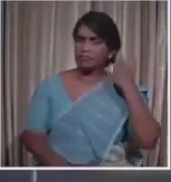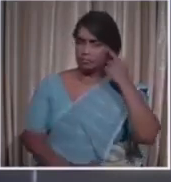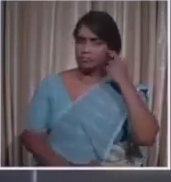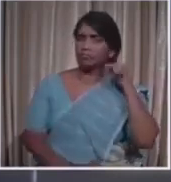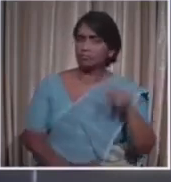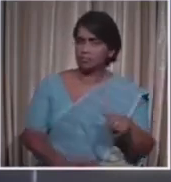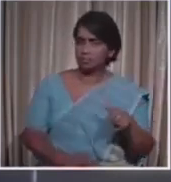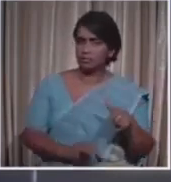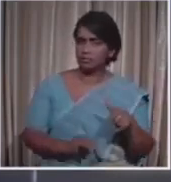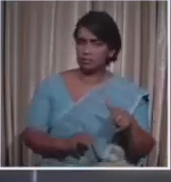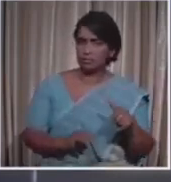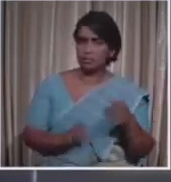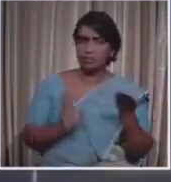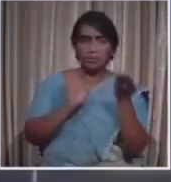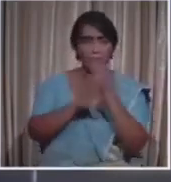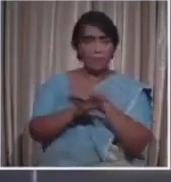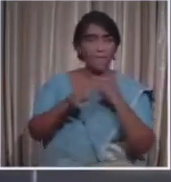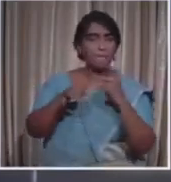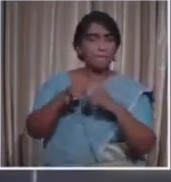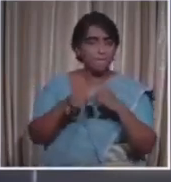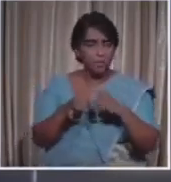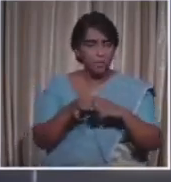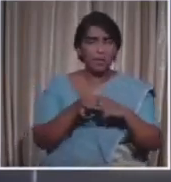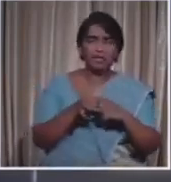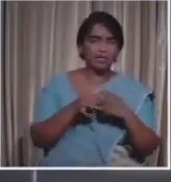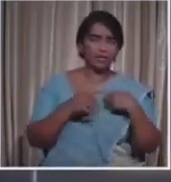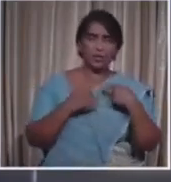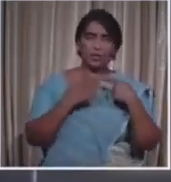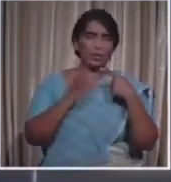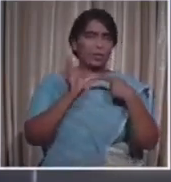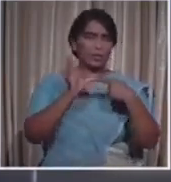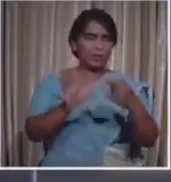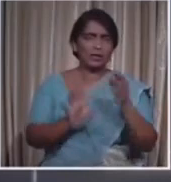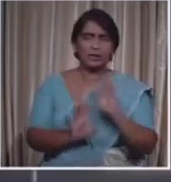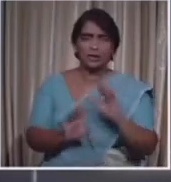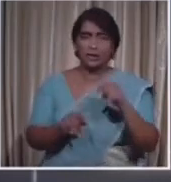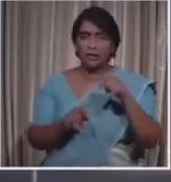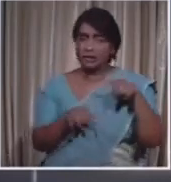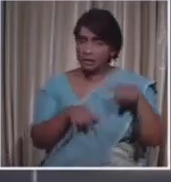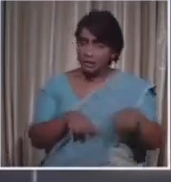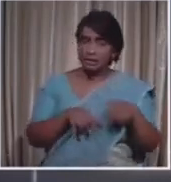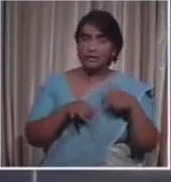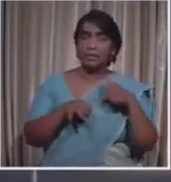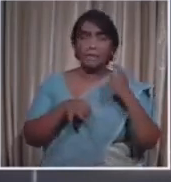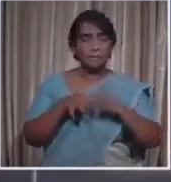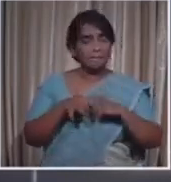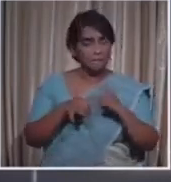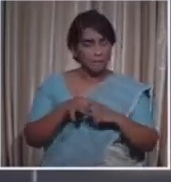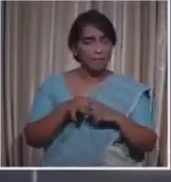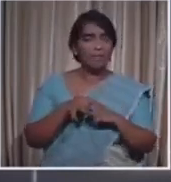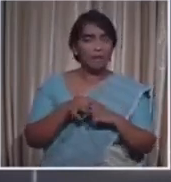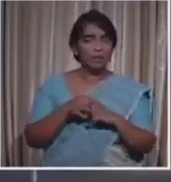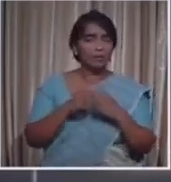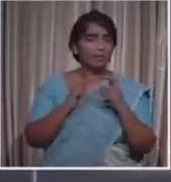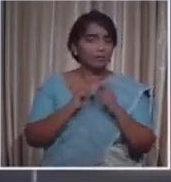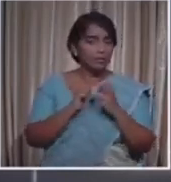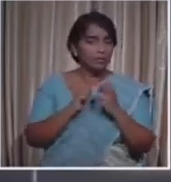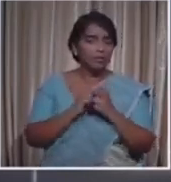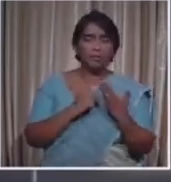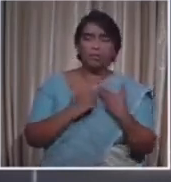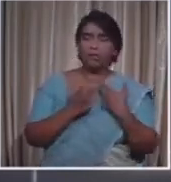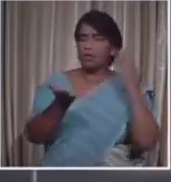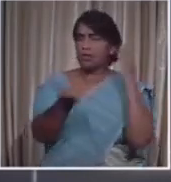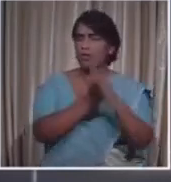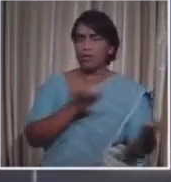මේ අපේ මේ කලින් දාපු ප්‍රශ්න වලට උත්තර දෙනවට වඩා මේ තියෙන අර්බුදයෙන් පීඩාවට පත්වෙන මහජනයාට කවුද